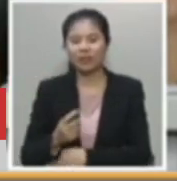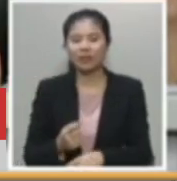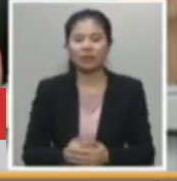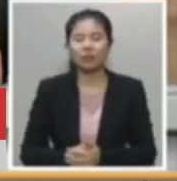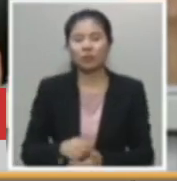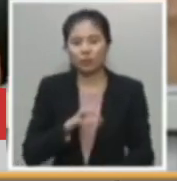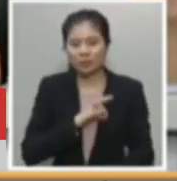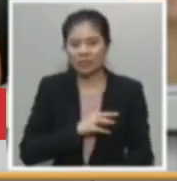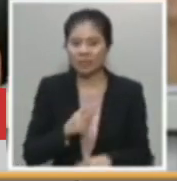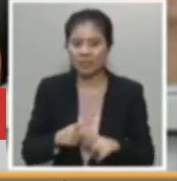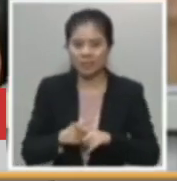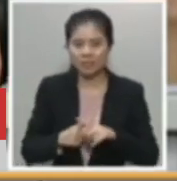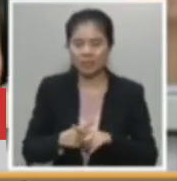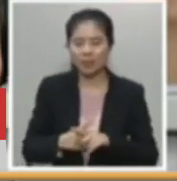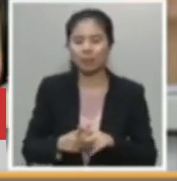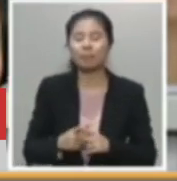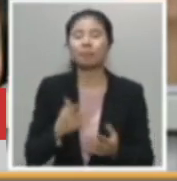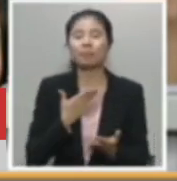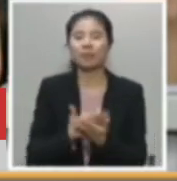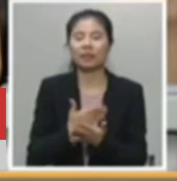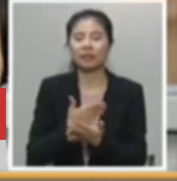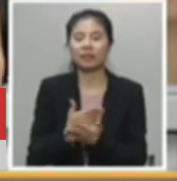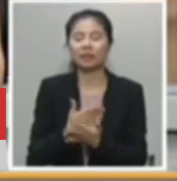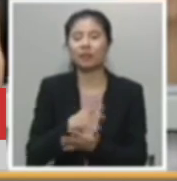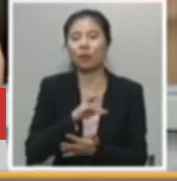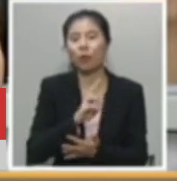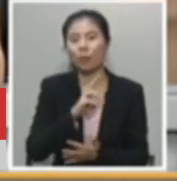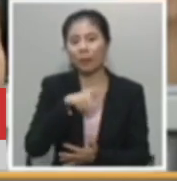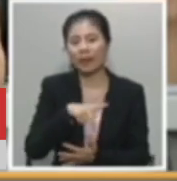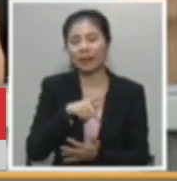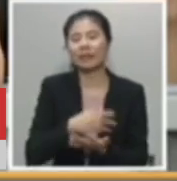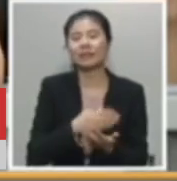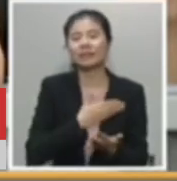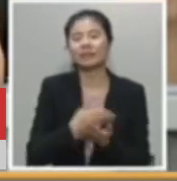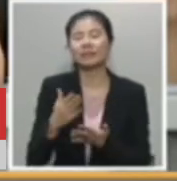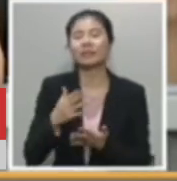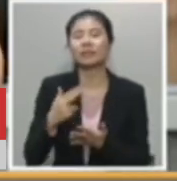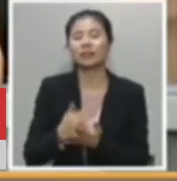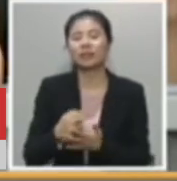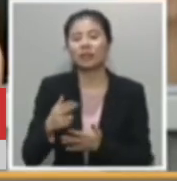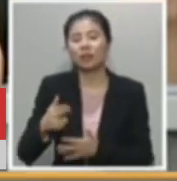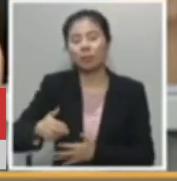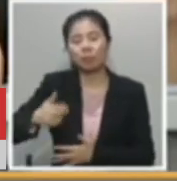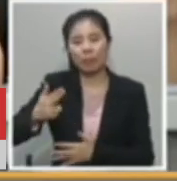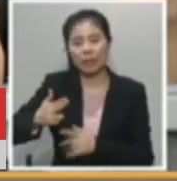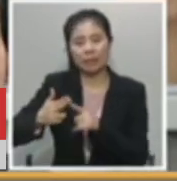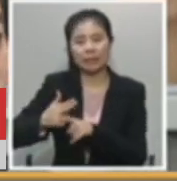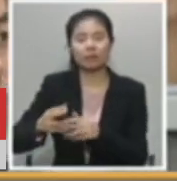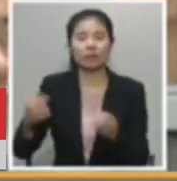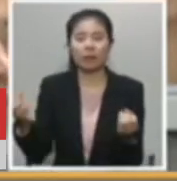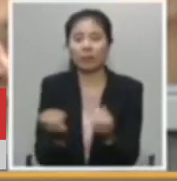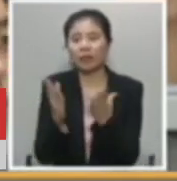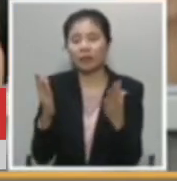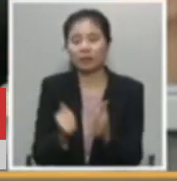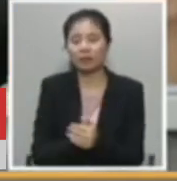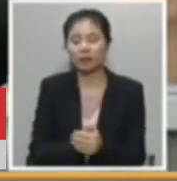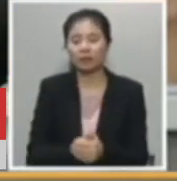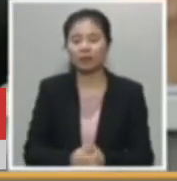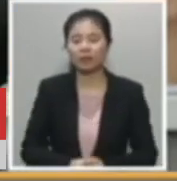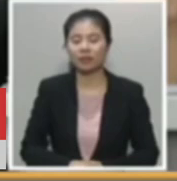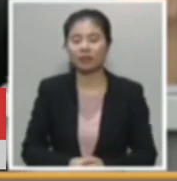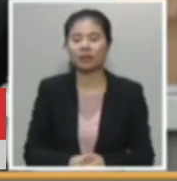ที่สุดนั่นก็คืองบที่เป็นงบผูกพันในการซื้ออาวุธยุทโธปกรณ์ผมอยากให้ใช้ซื้อเครื่